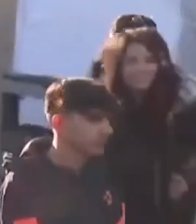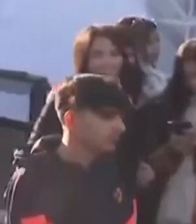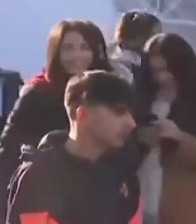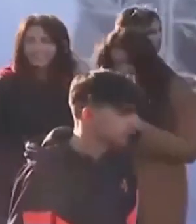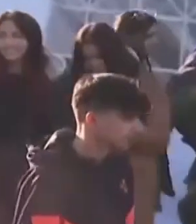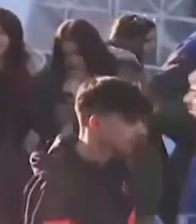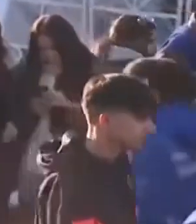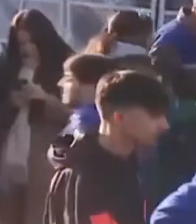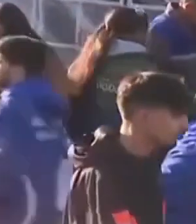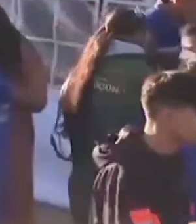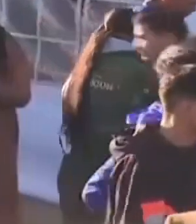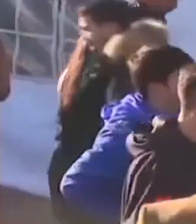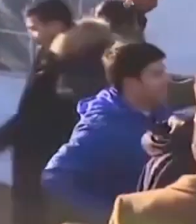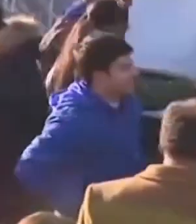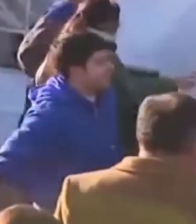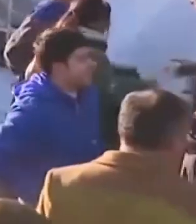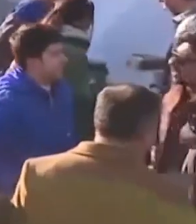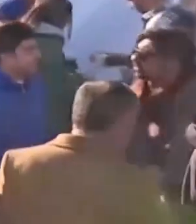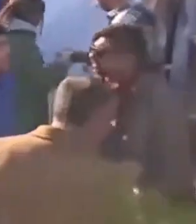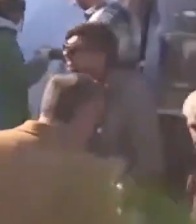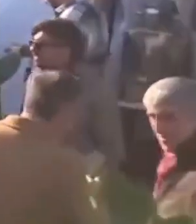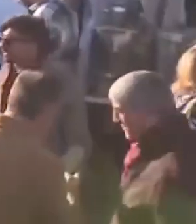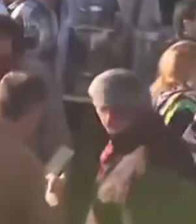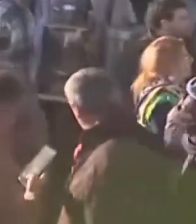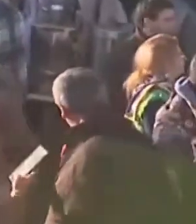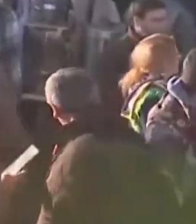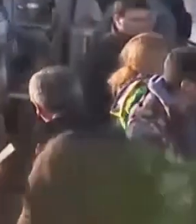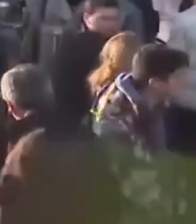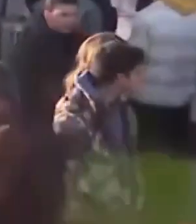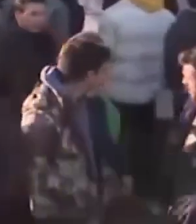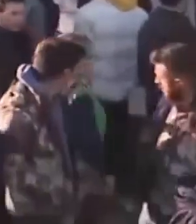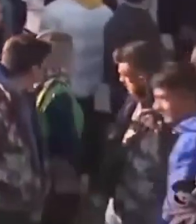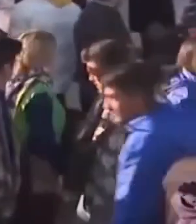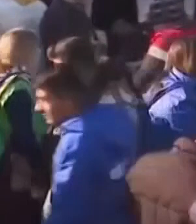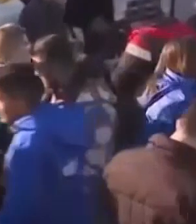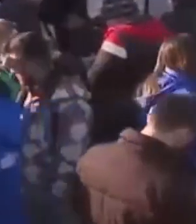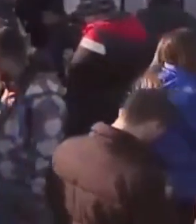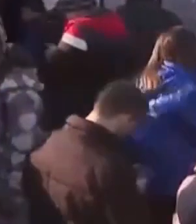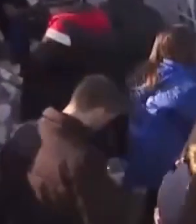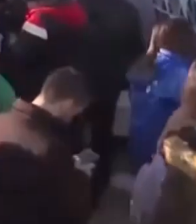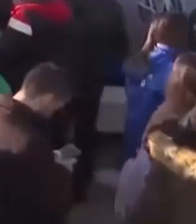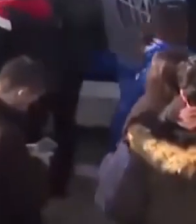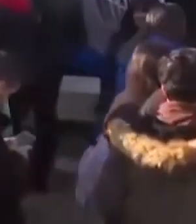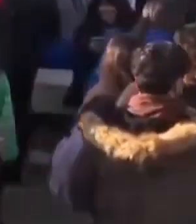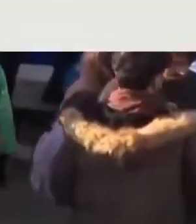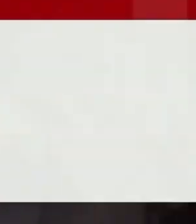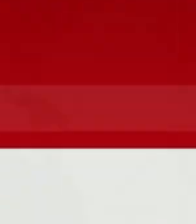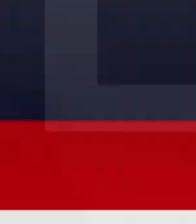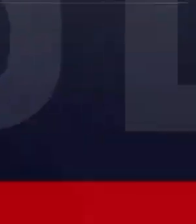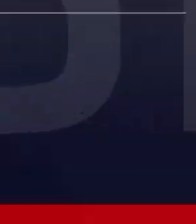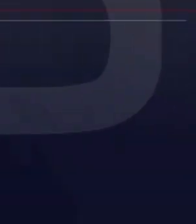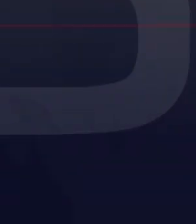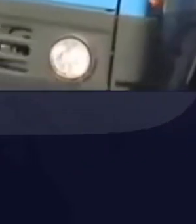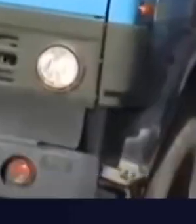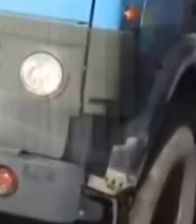Արցախի բլոկադա օր 6-րդ խաղաղապահների միջնորդությամբ արցախա-ադրբեջանական բանակցությունները շարունակվում են։